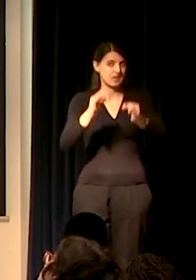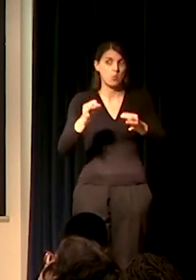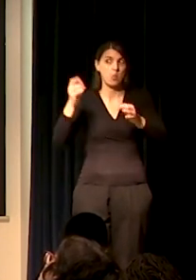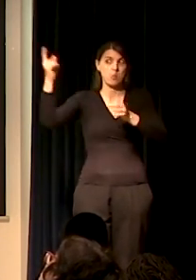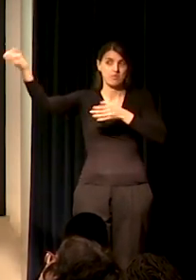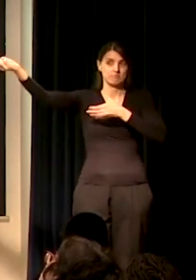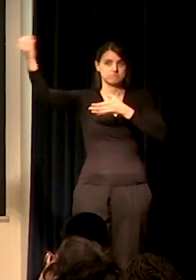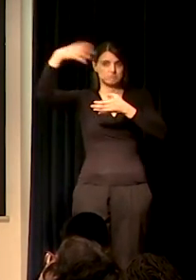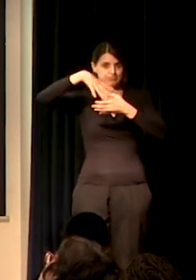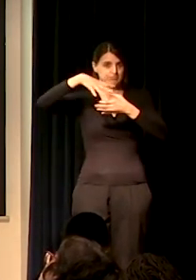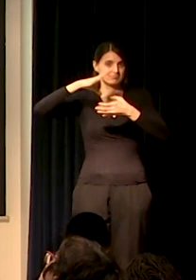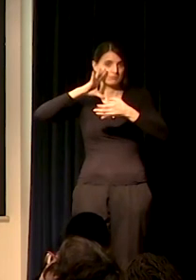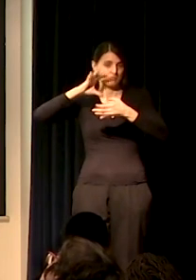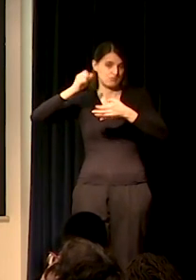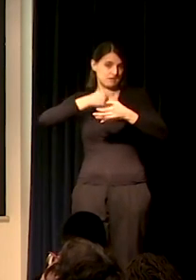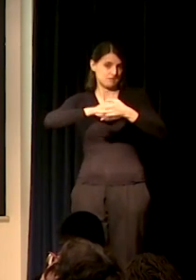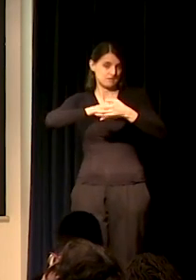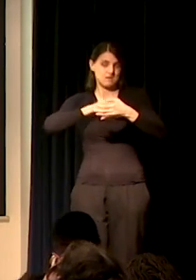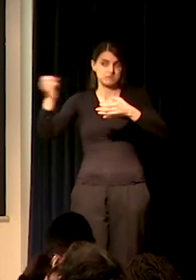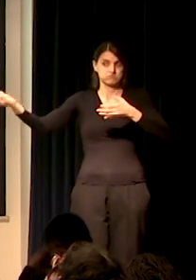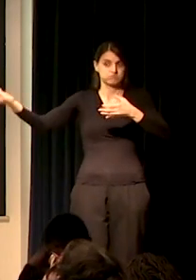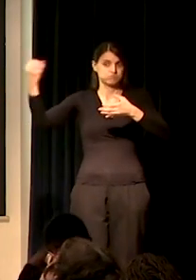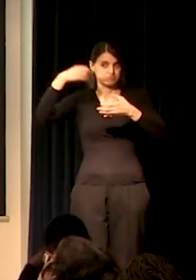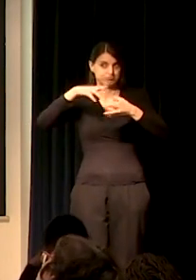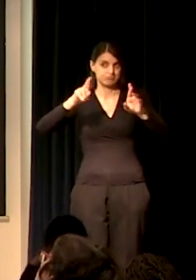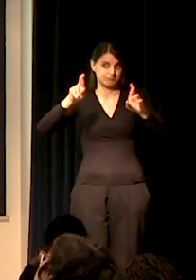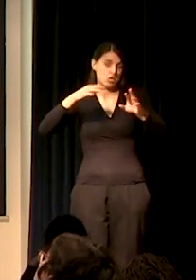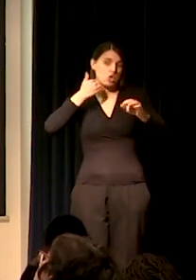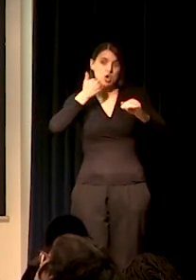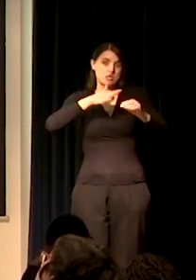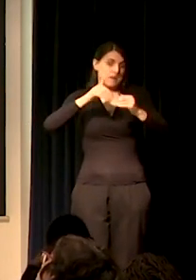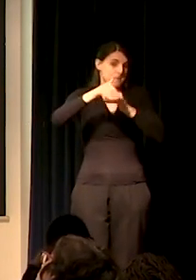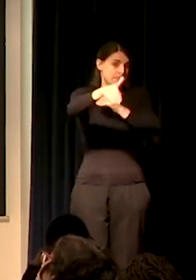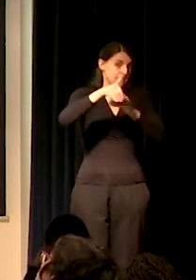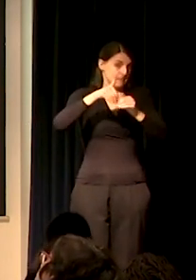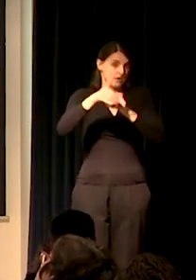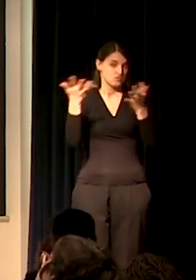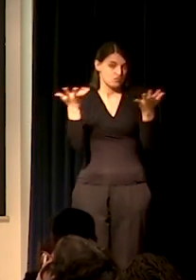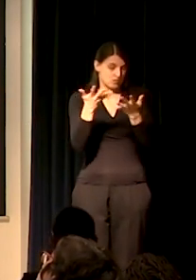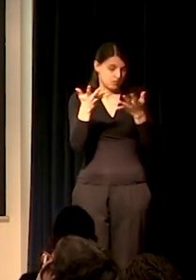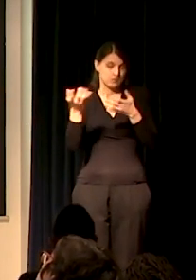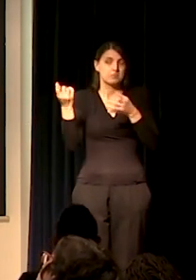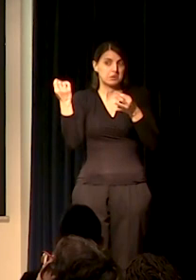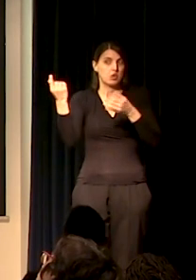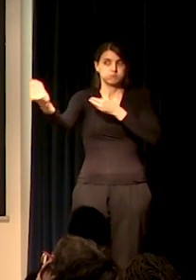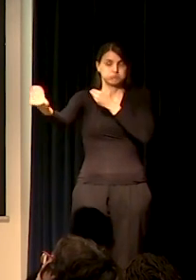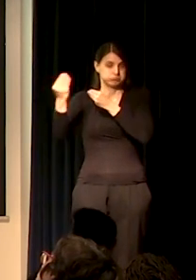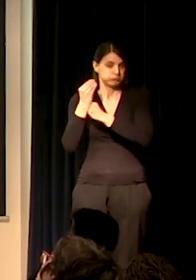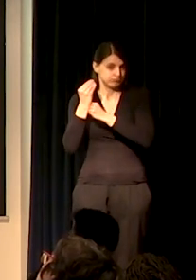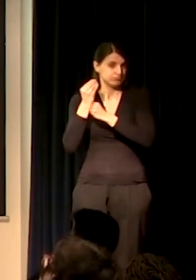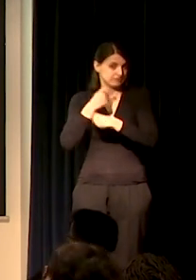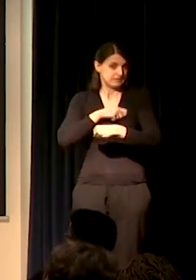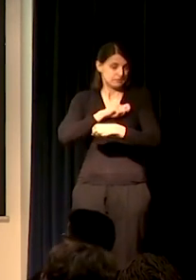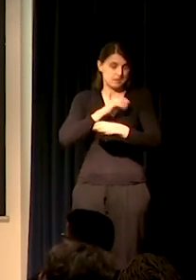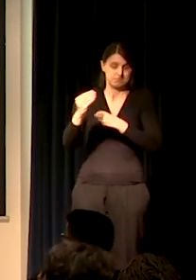estatal d'aquest tema, per tant, però bueno, no ho sabem exactament quan arribarà i com, però en tot cas les esperances hi